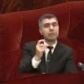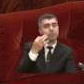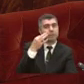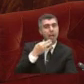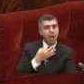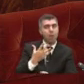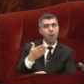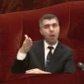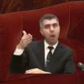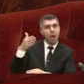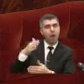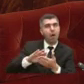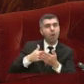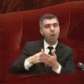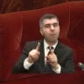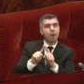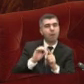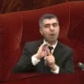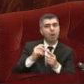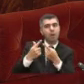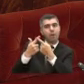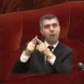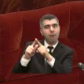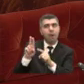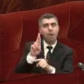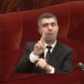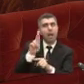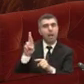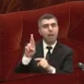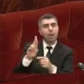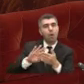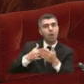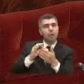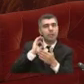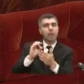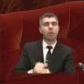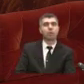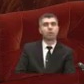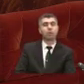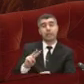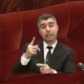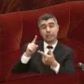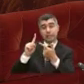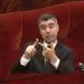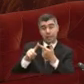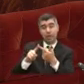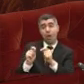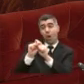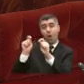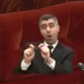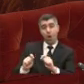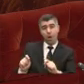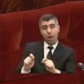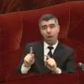والوحدة الوطنية متعددة الروافد والملكية الدستورية والاختيار الديمقراطي. ثانيا، إن حرية التعبير مضمونة